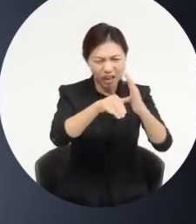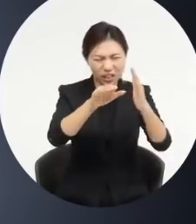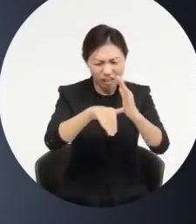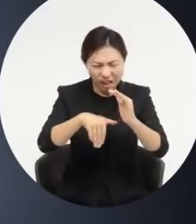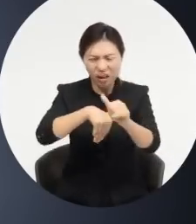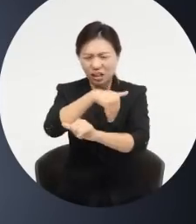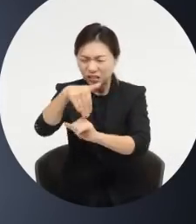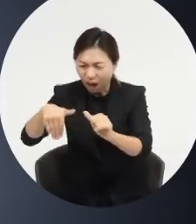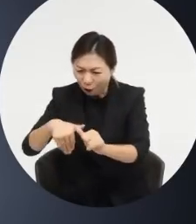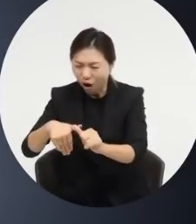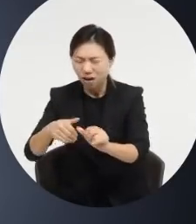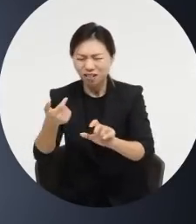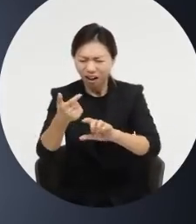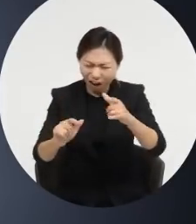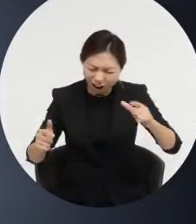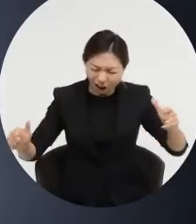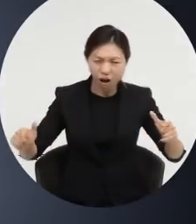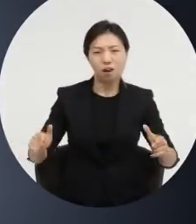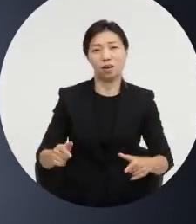다르다는